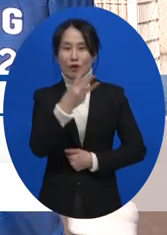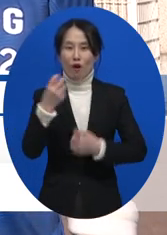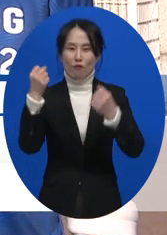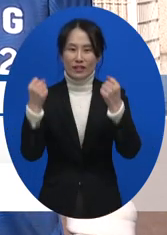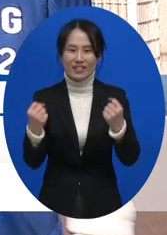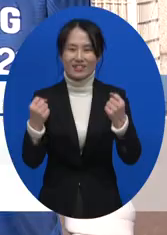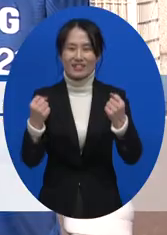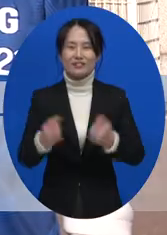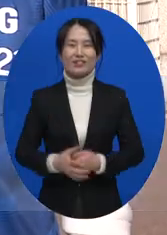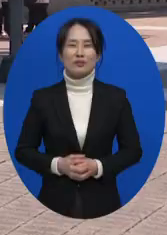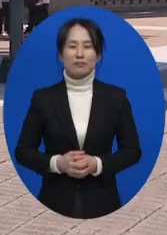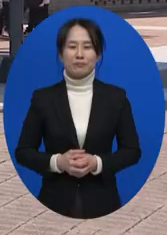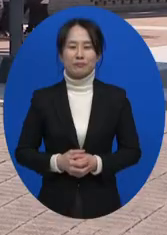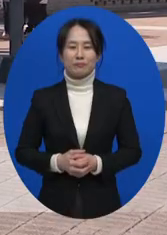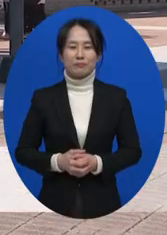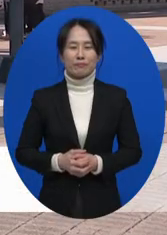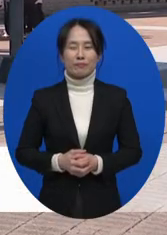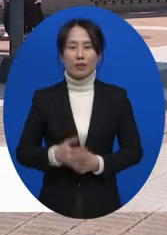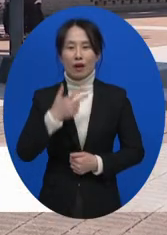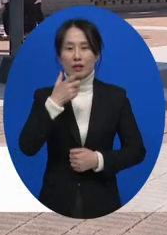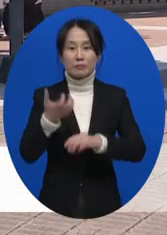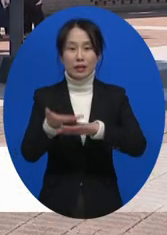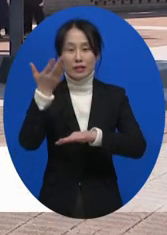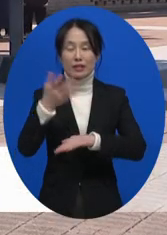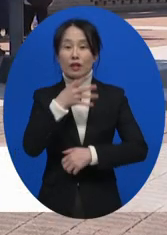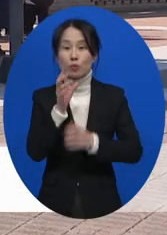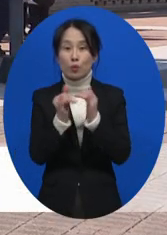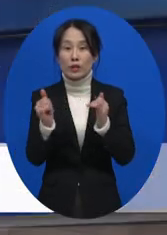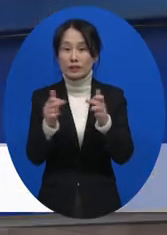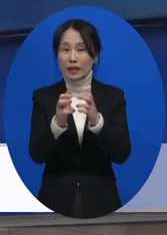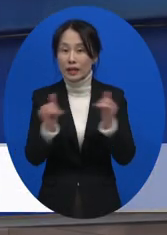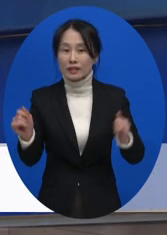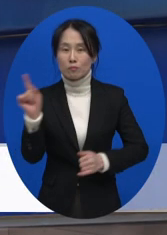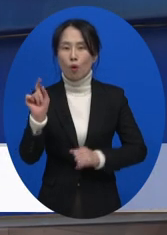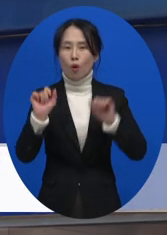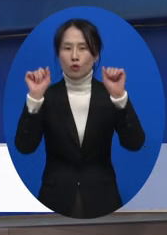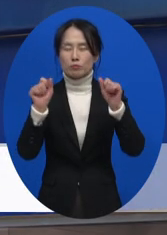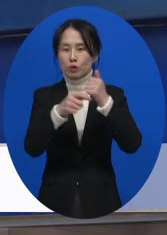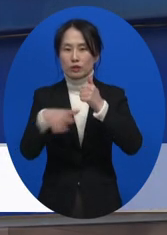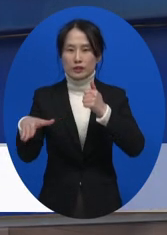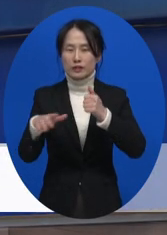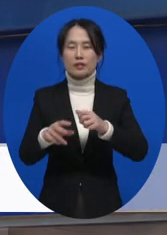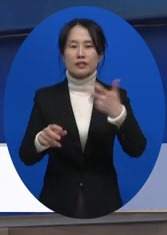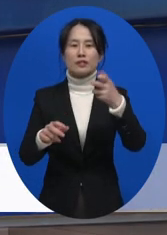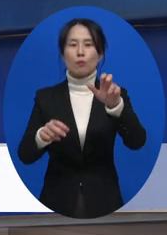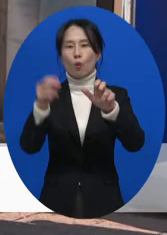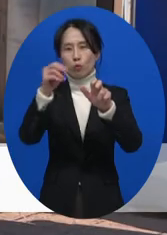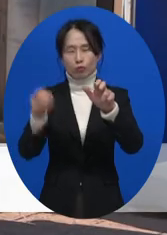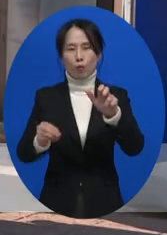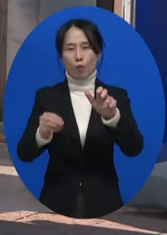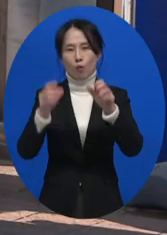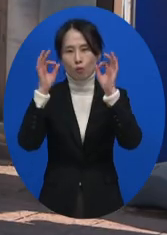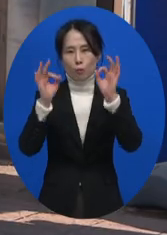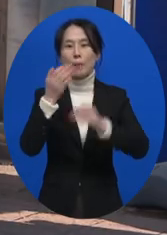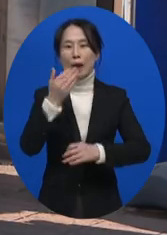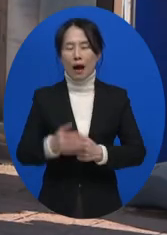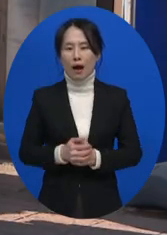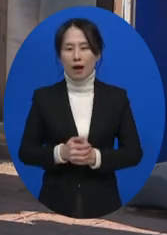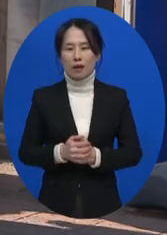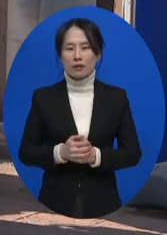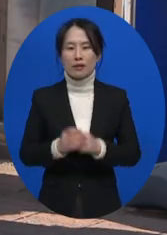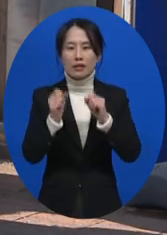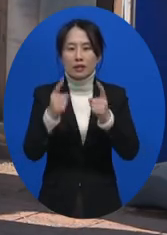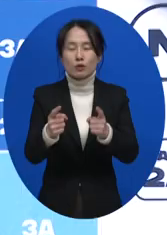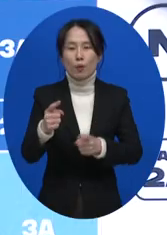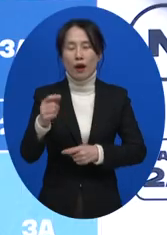삼성 화이팅! 앞으로 70세 이상의 노인이나 장애인은 스포츠 경기를 반의 반값에 볼 수 있습니다.